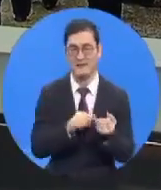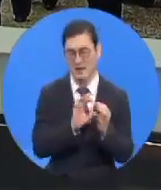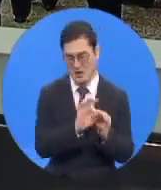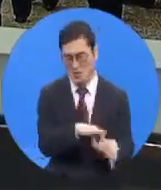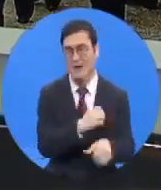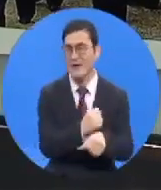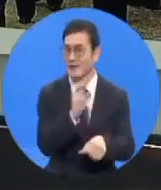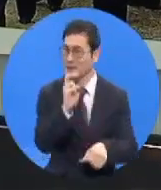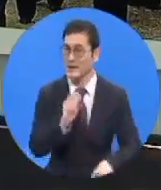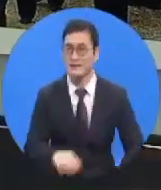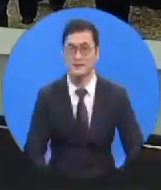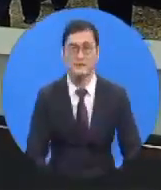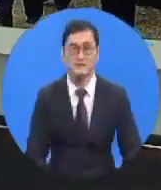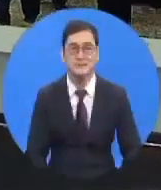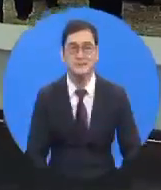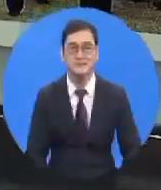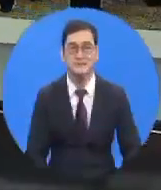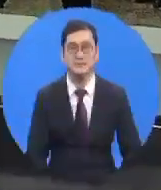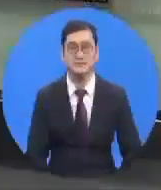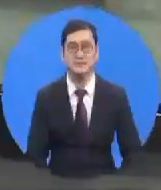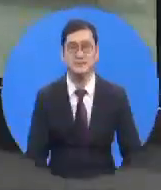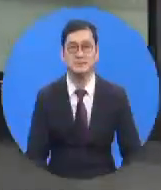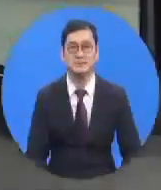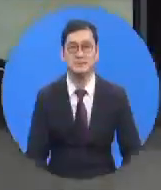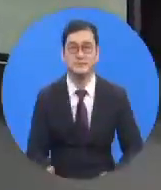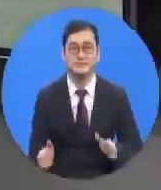아닌가 싶습니다. 다음은 조선일보입니다.